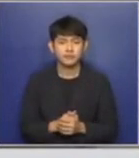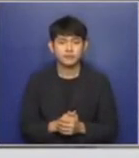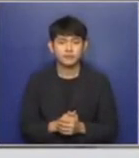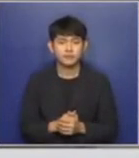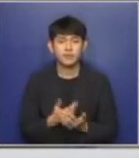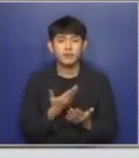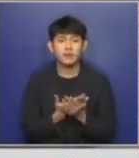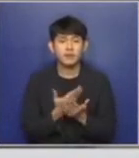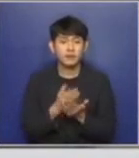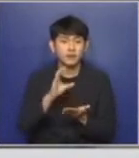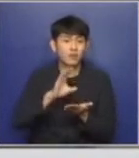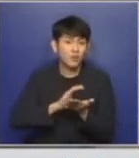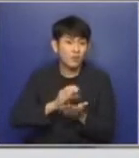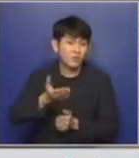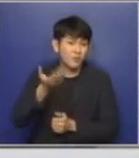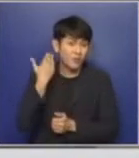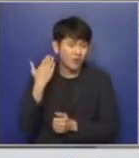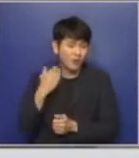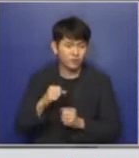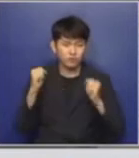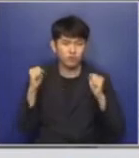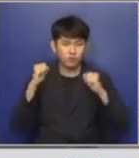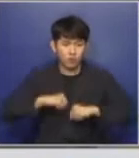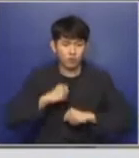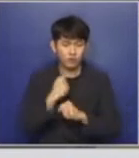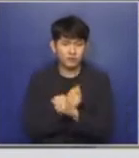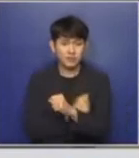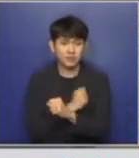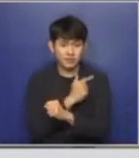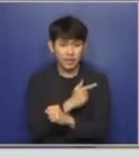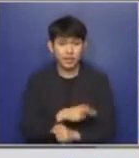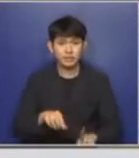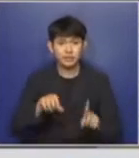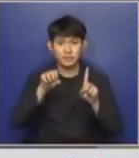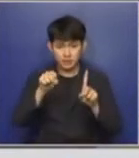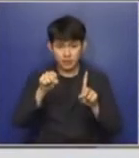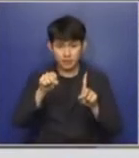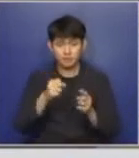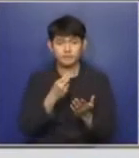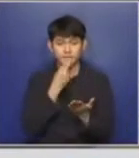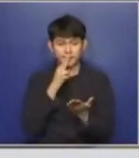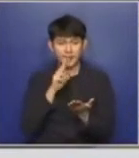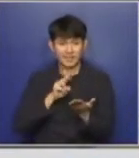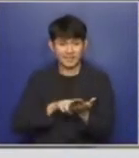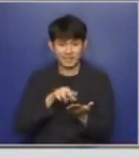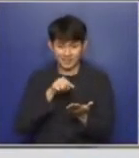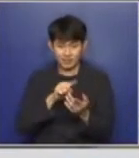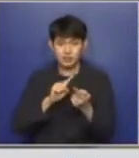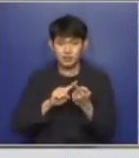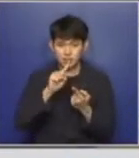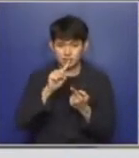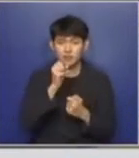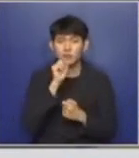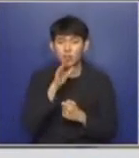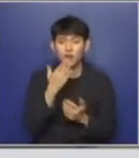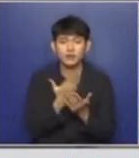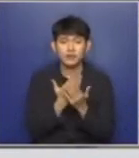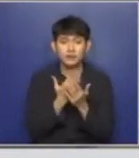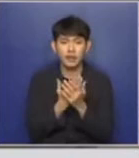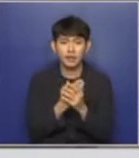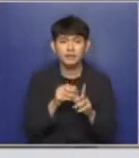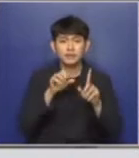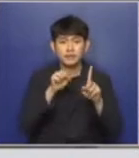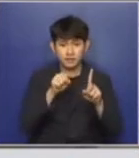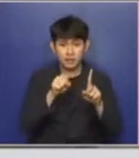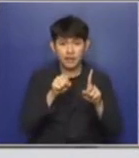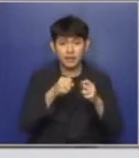วงเงินตอนนั้นในการตกลงจ้างคือ 100,000 บาทหนังสือฉบับนี้ข้อที่1บอกว่าขยายวงเงิน